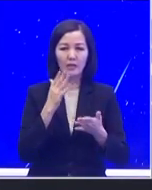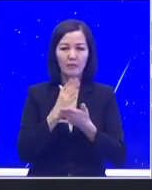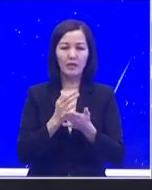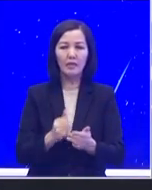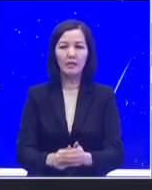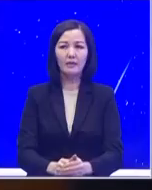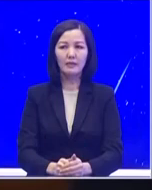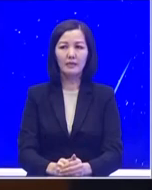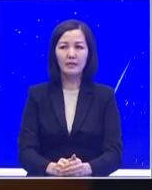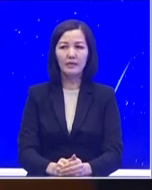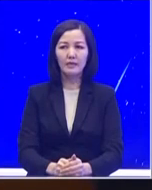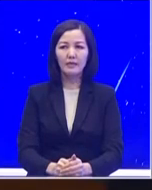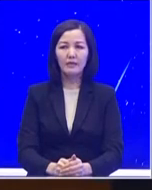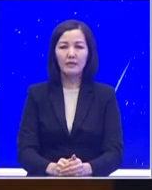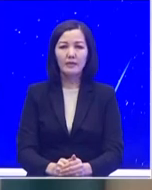қызмет етіп келеді.